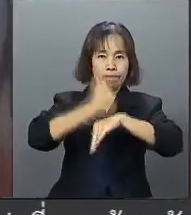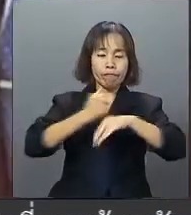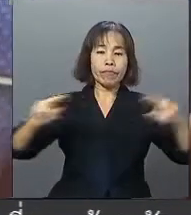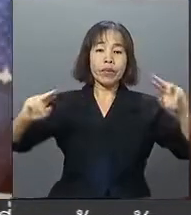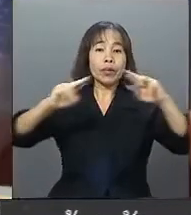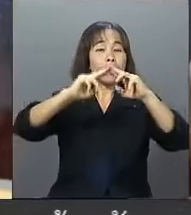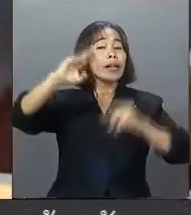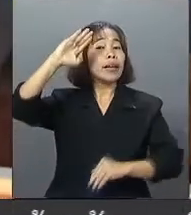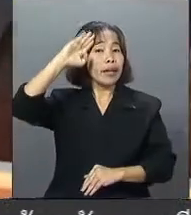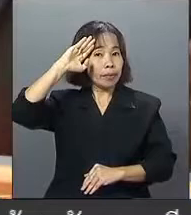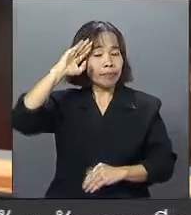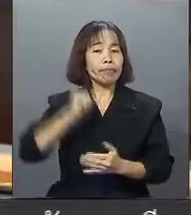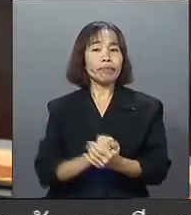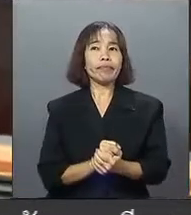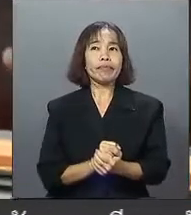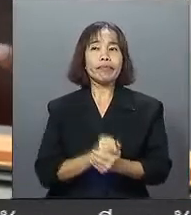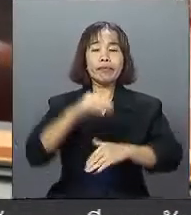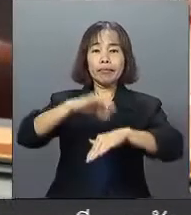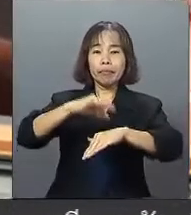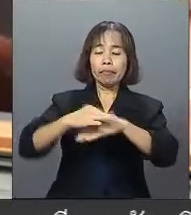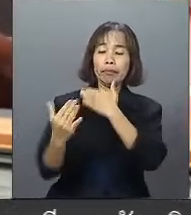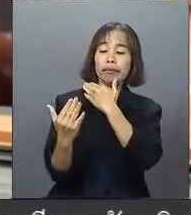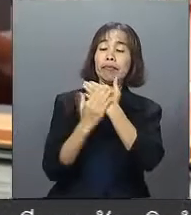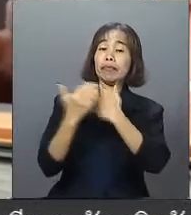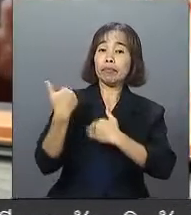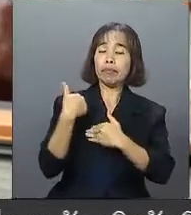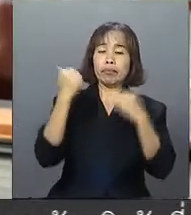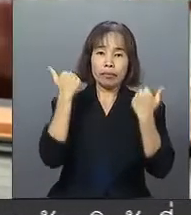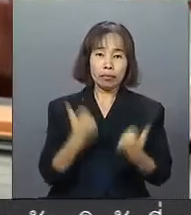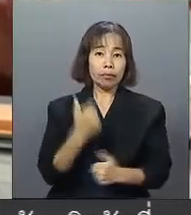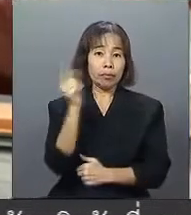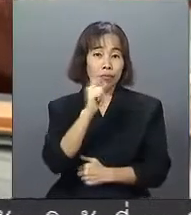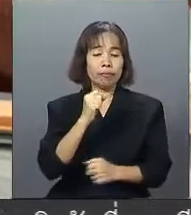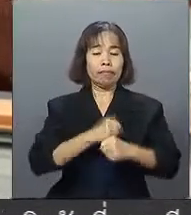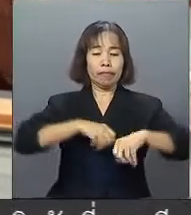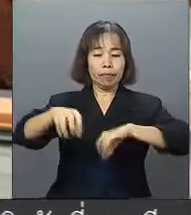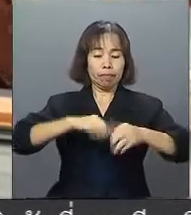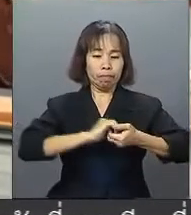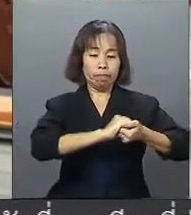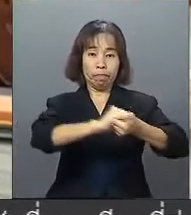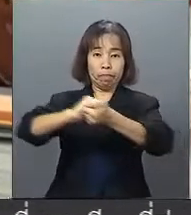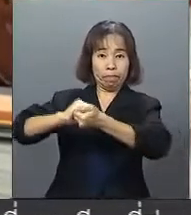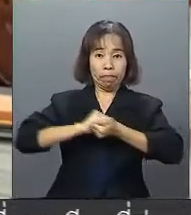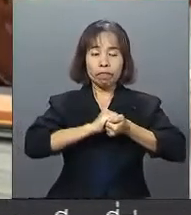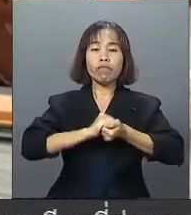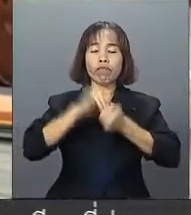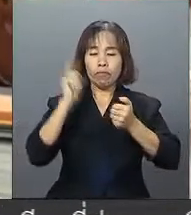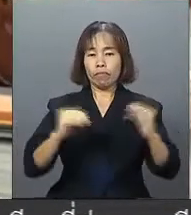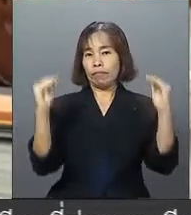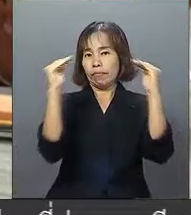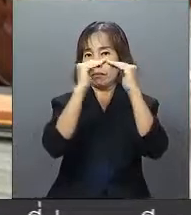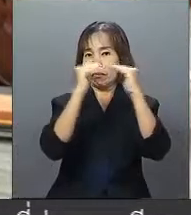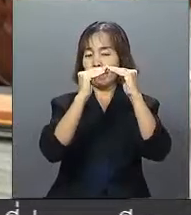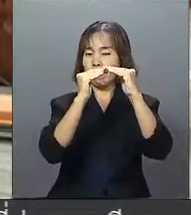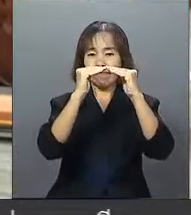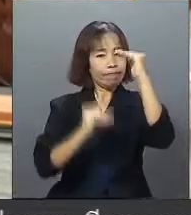กระทรวงกลาโหมนั้นนะคะบอกว่าการเดินหน้าสร้างความสามัคคีปรองดองนั้นจะต้องเท่าเทียมไม่เลือกปฏิบั